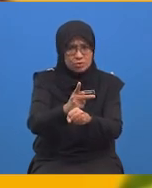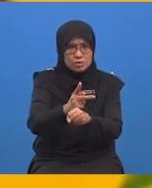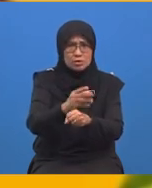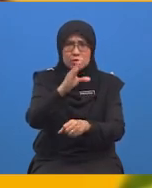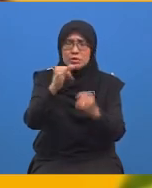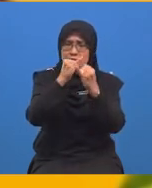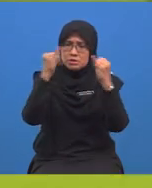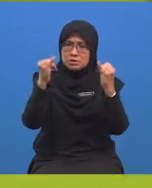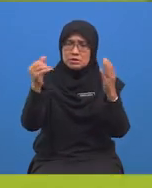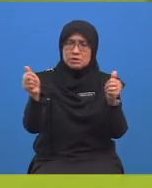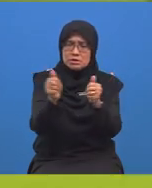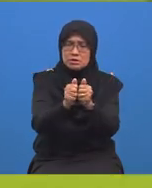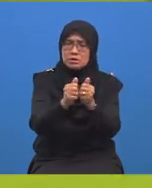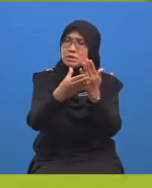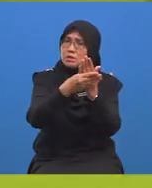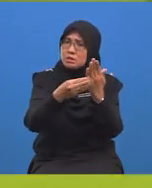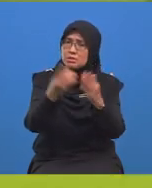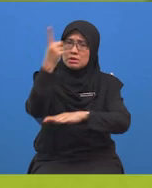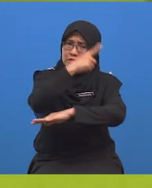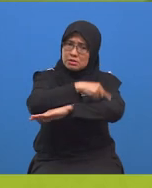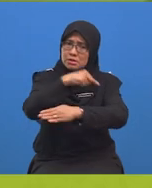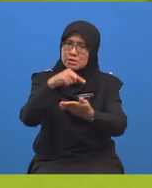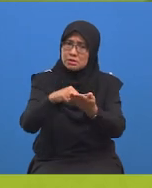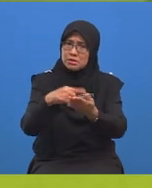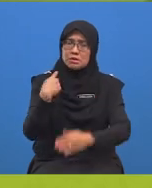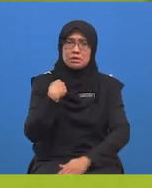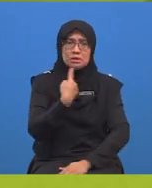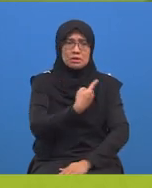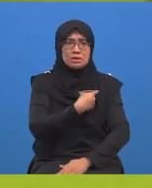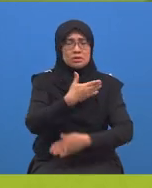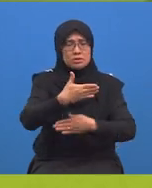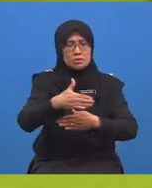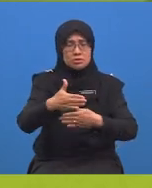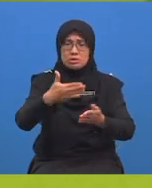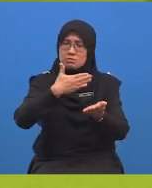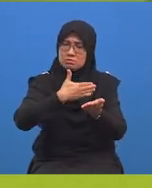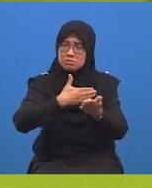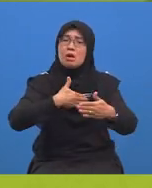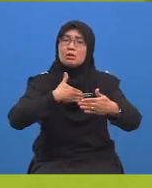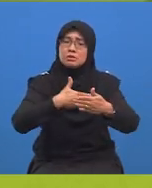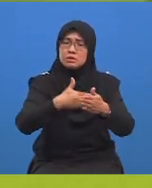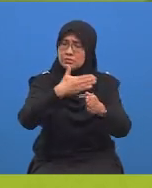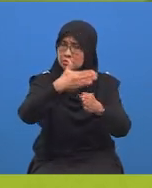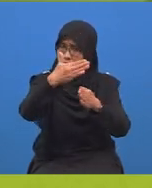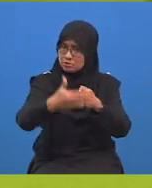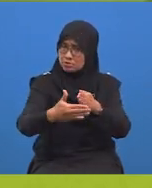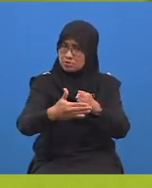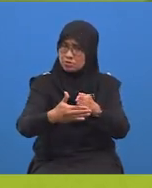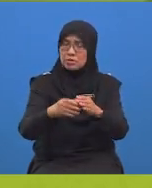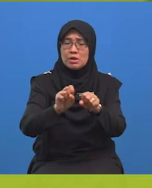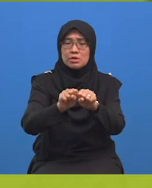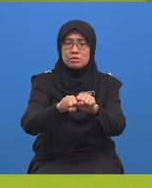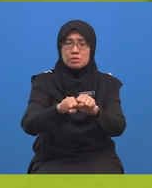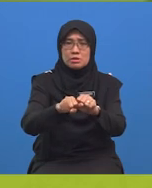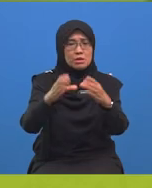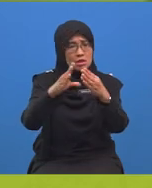dipelajari pada hari ini. Kita telah hampir ke penghujung sesi pembelajaran pada hari ini. Semoga